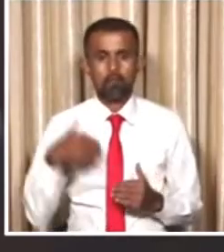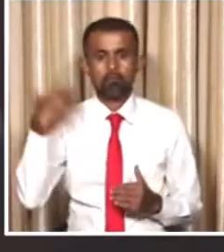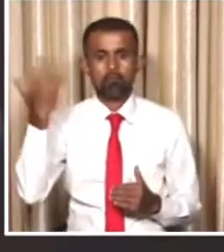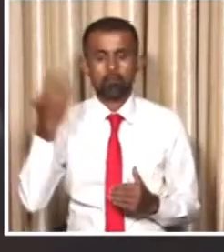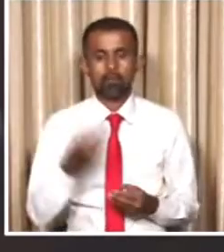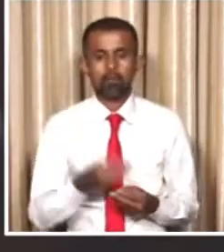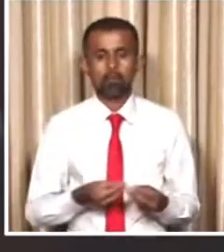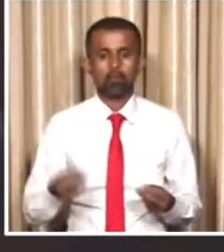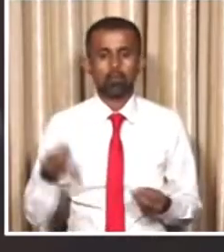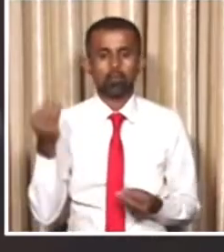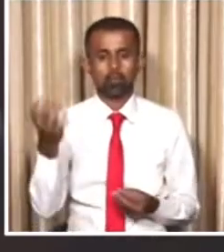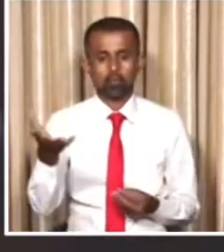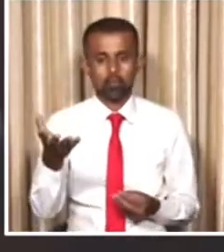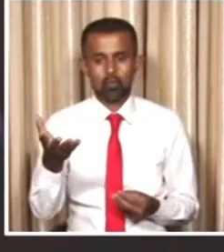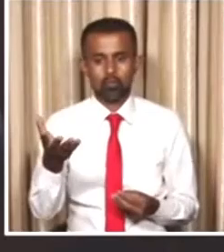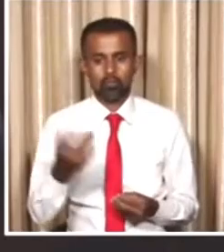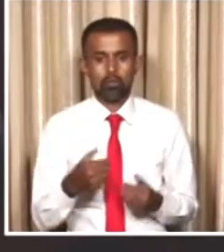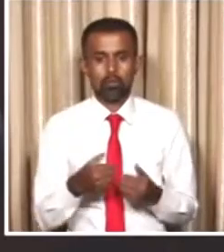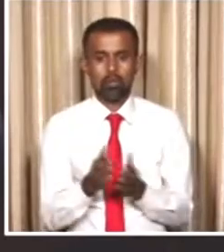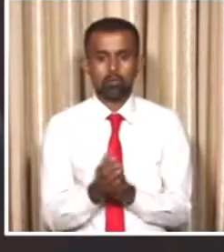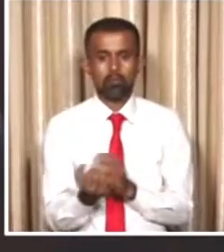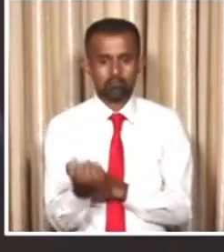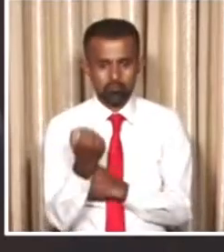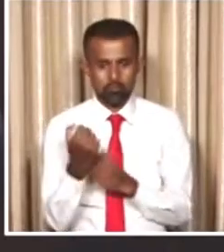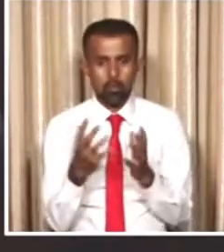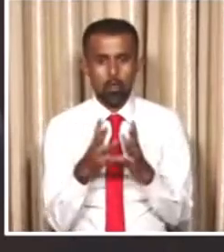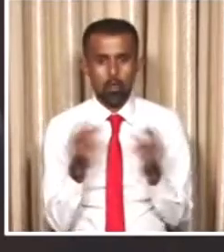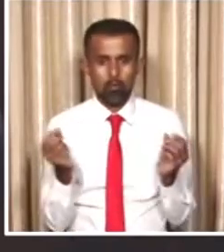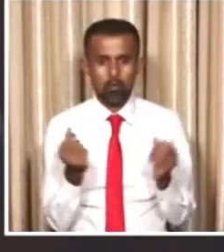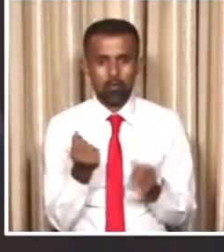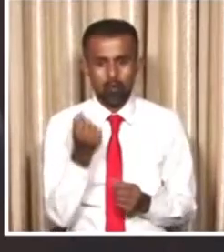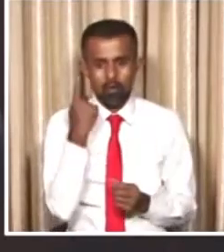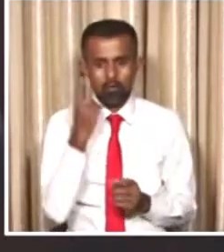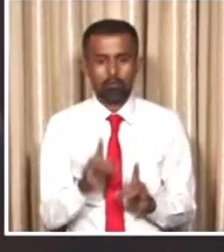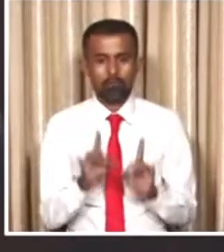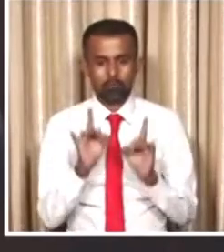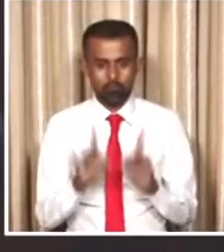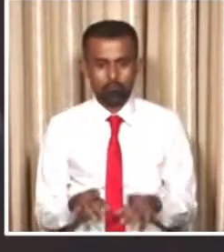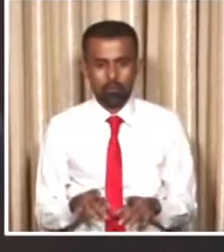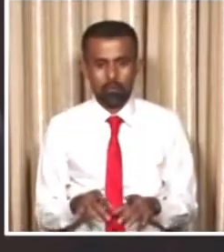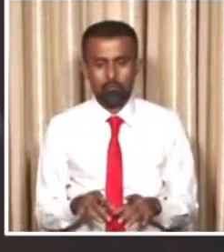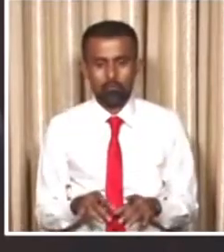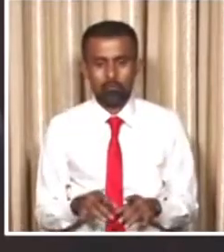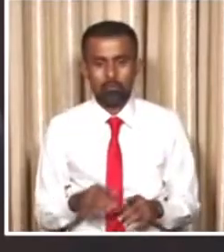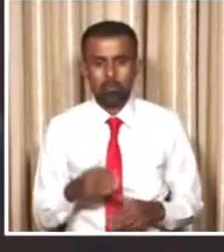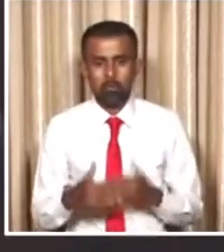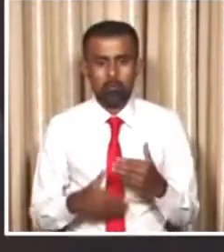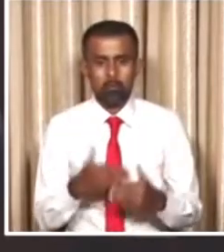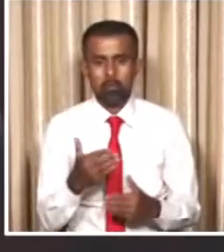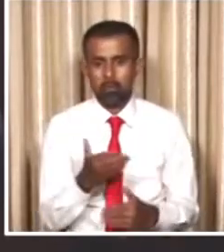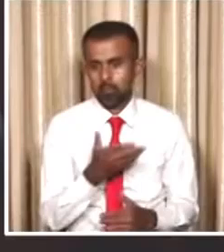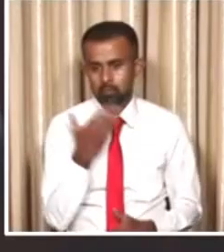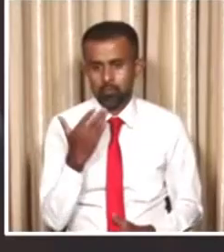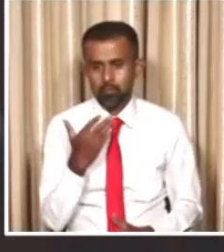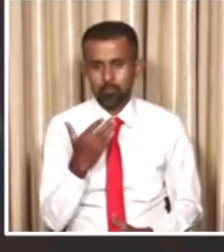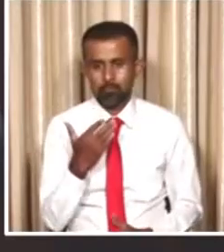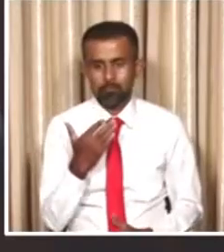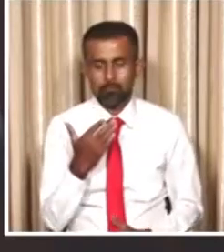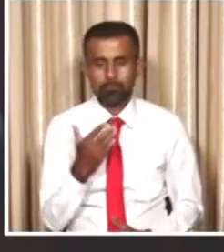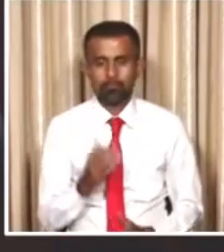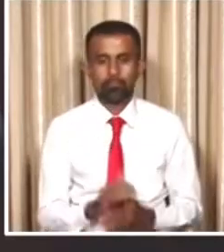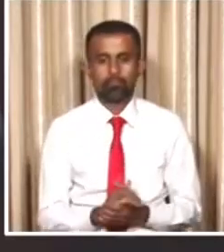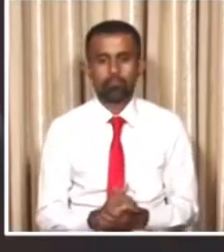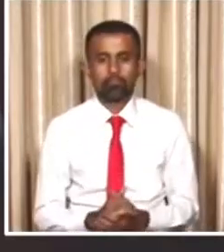පිටස්තරයකට පවරලා දීමත් මම හිතන්නේ මේ ඒකාධිකාරය නැති කිරීමේ සංකල්පයේ මත මේගොල්ලෝ අනුගමනය කළා වෙන්න පුළුවන්.